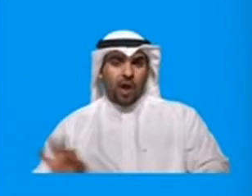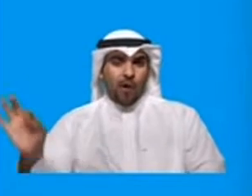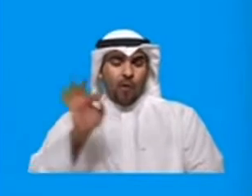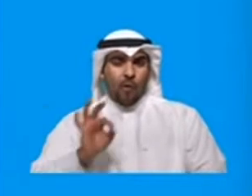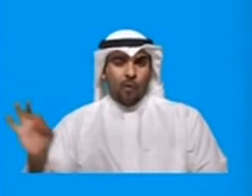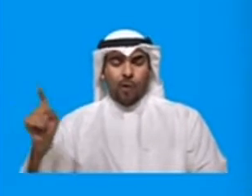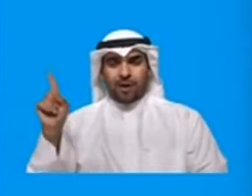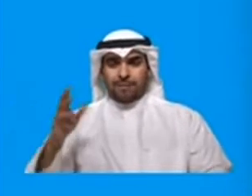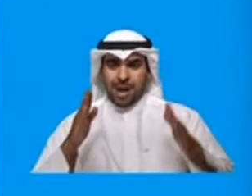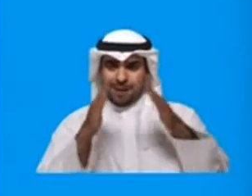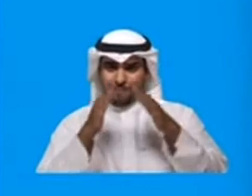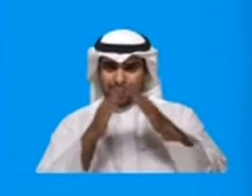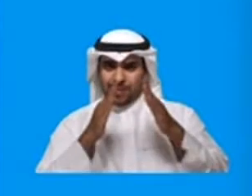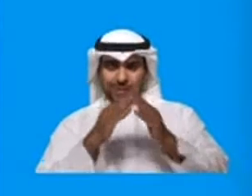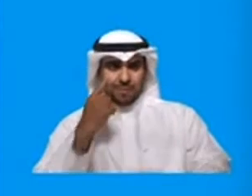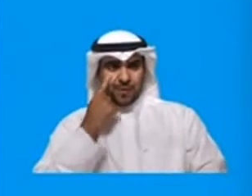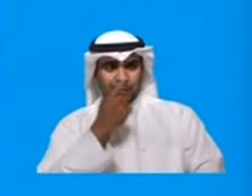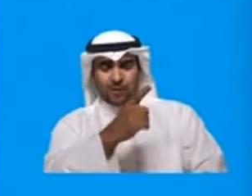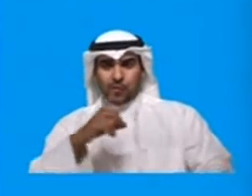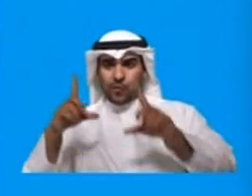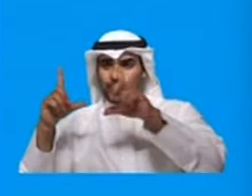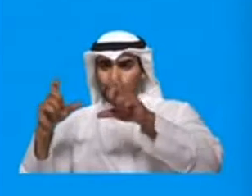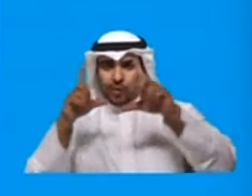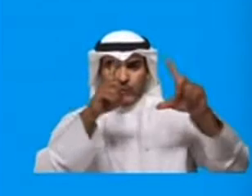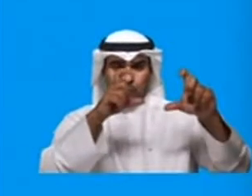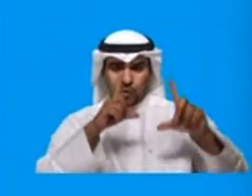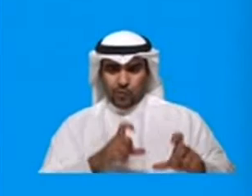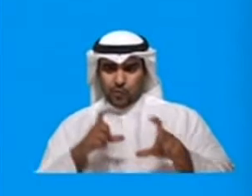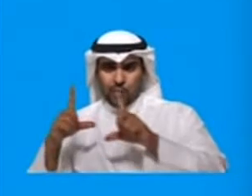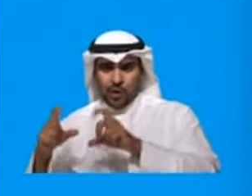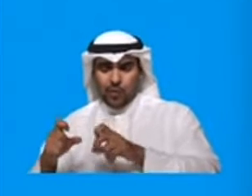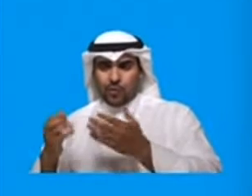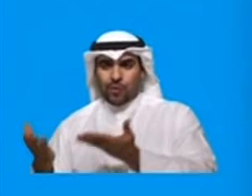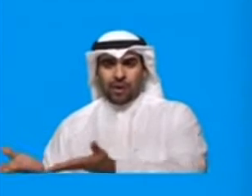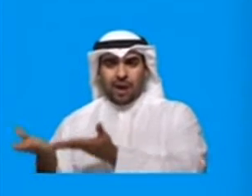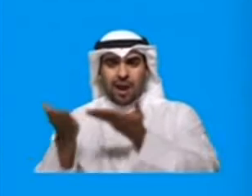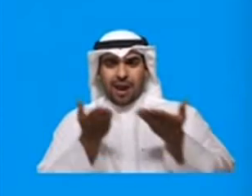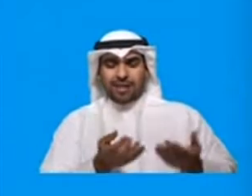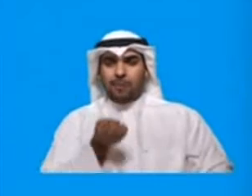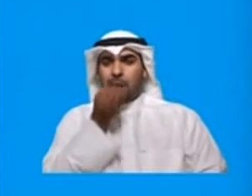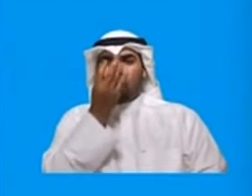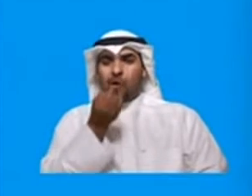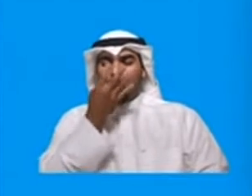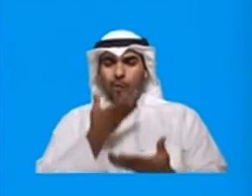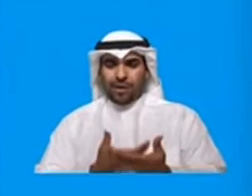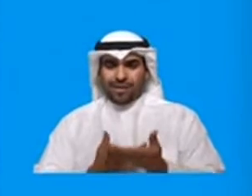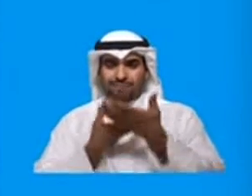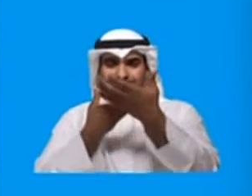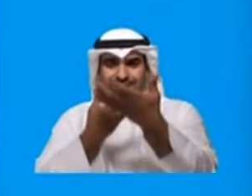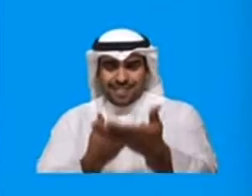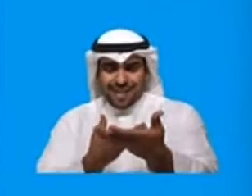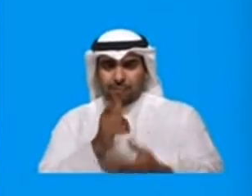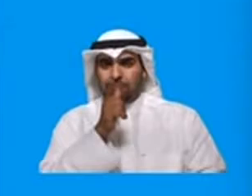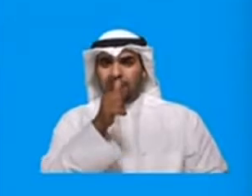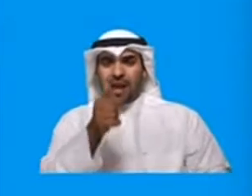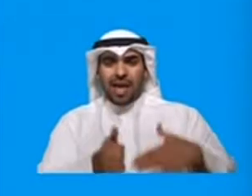المصرية. ومن بين الصور المتداولة استقبال لاعبي الوفد الكويتي بالورود وسط فرحة الفوز، حيث أكد